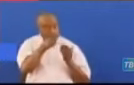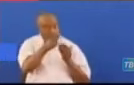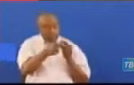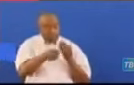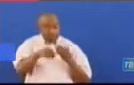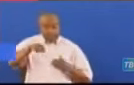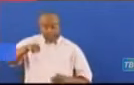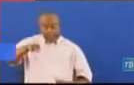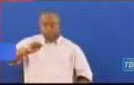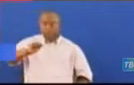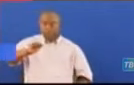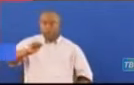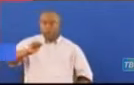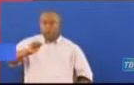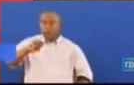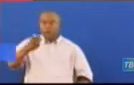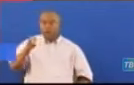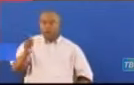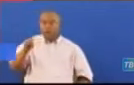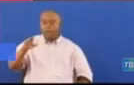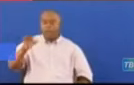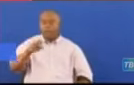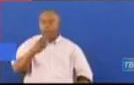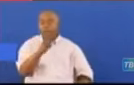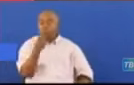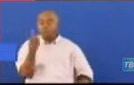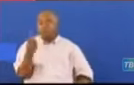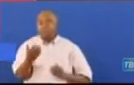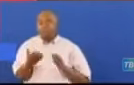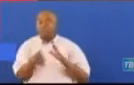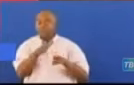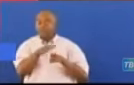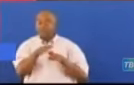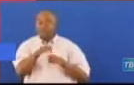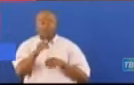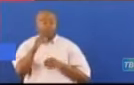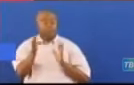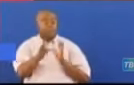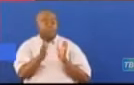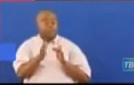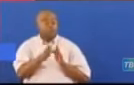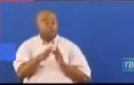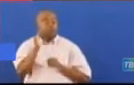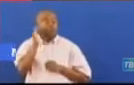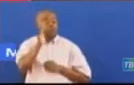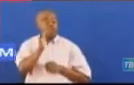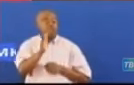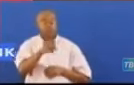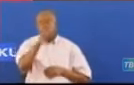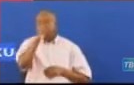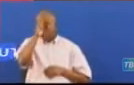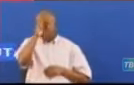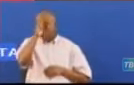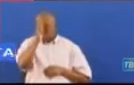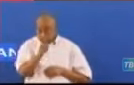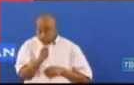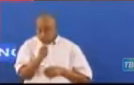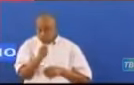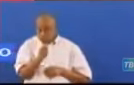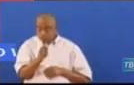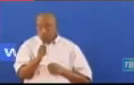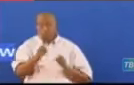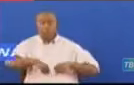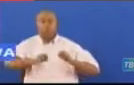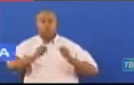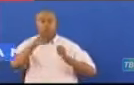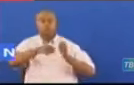Mathayo 2:1 kinaonyesha namna Yesu alivyofanya msafara kwenda kutii agizo la mamlaka, tena chini ya utawala